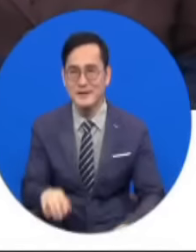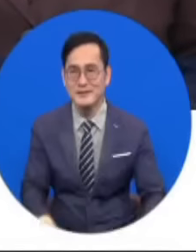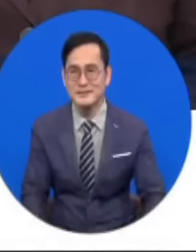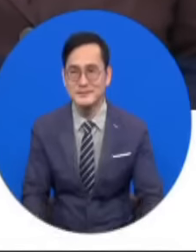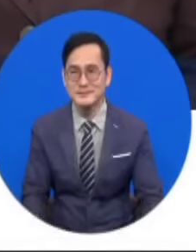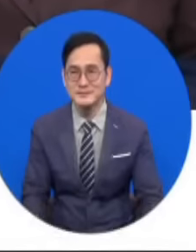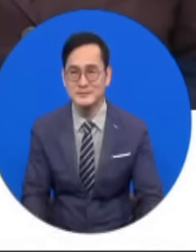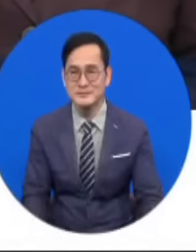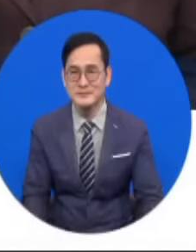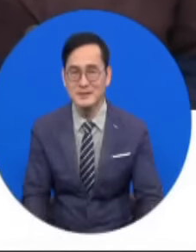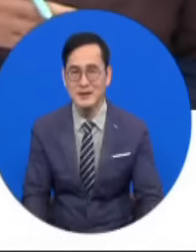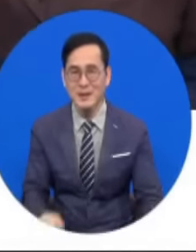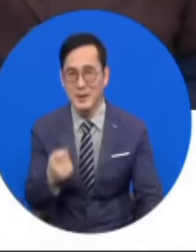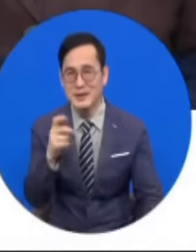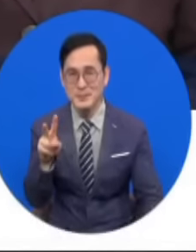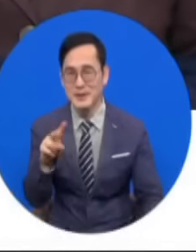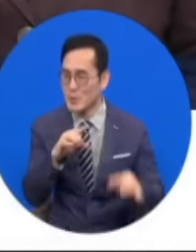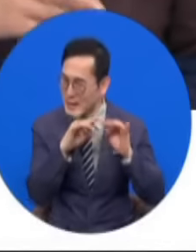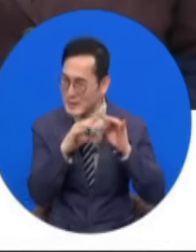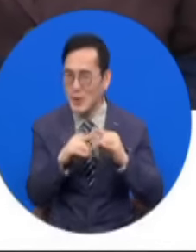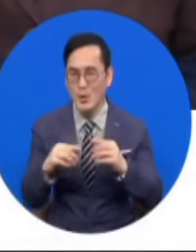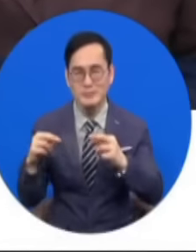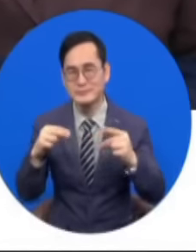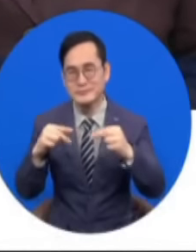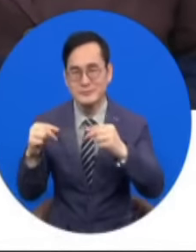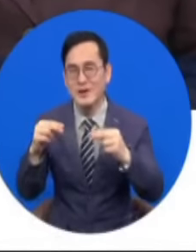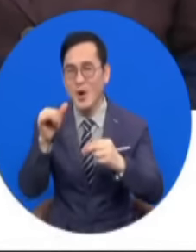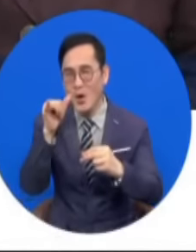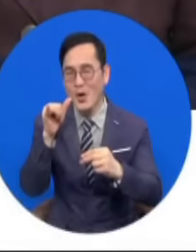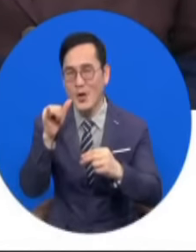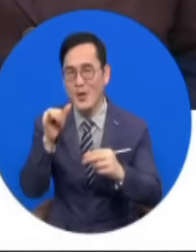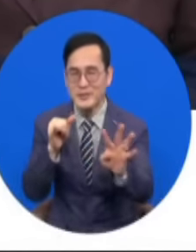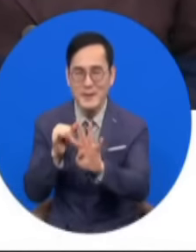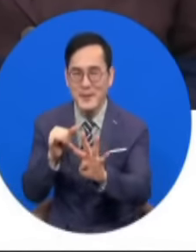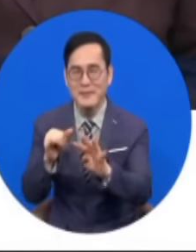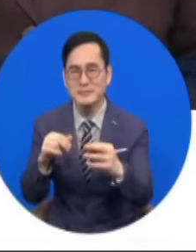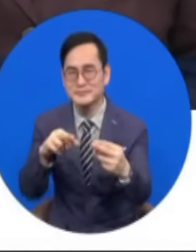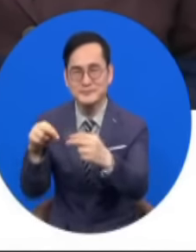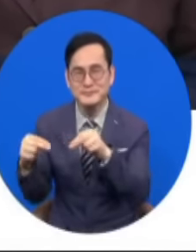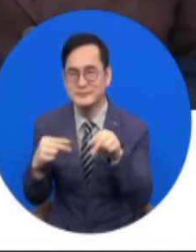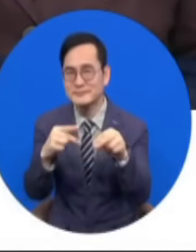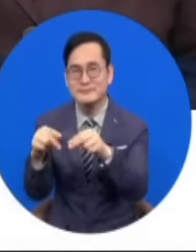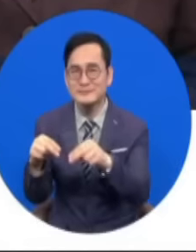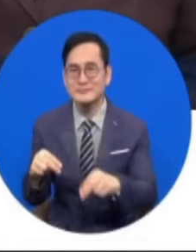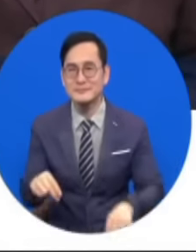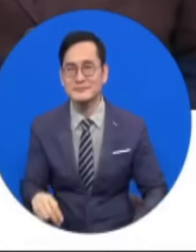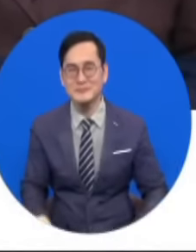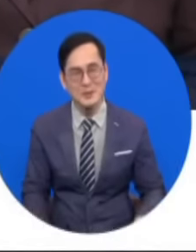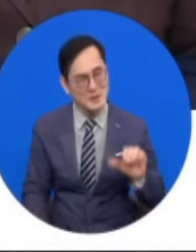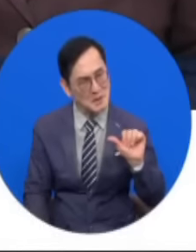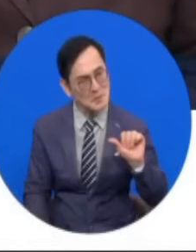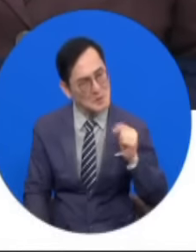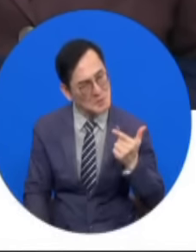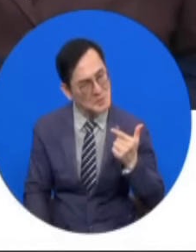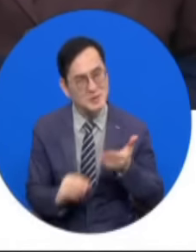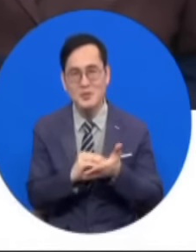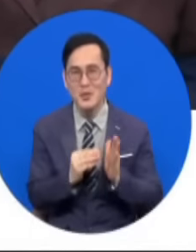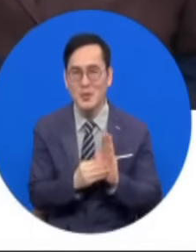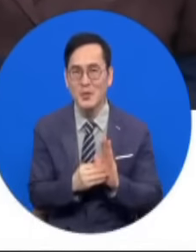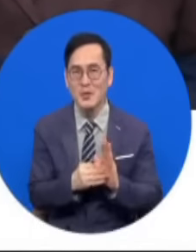이상할 거라고 하던데 뭐 라디오에서도 하고 뭐 TV 있도 하고 그래서 굉장히 관심일 것 같아요 사실 저희 채널